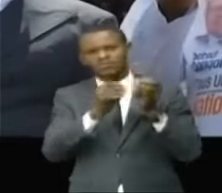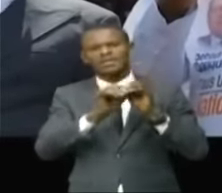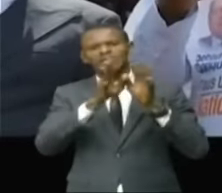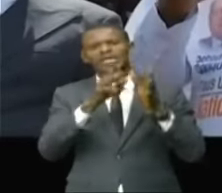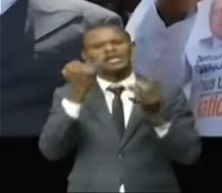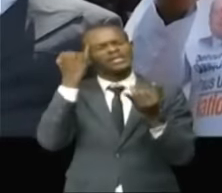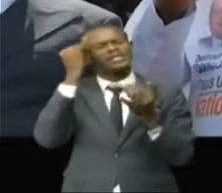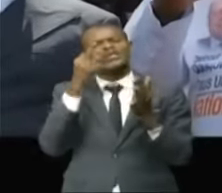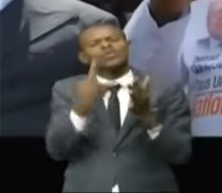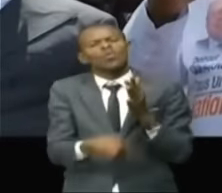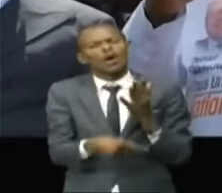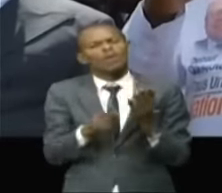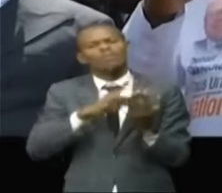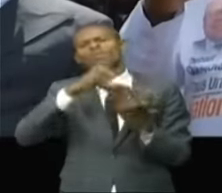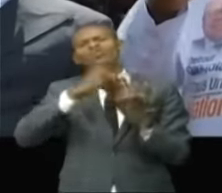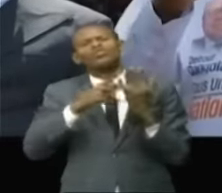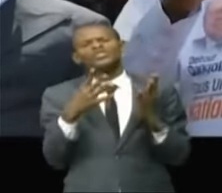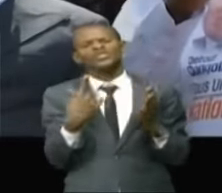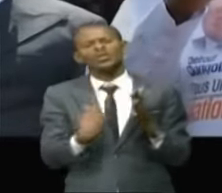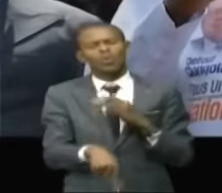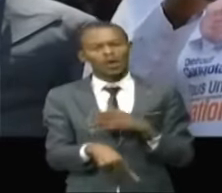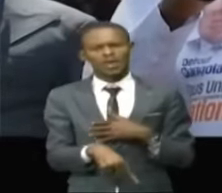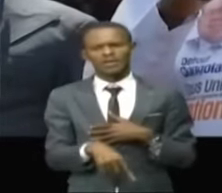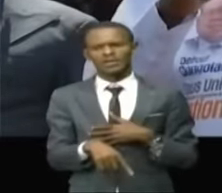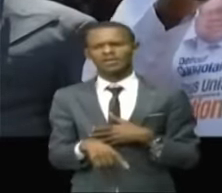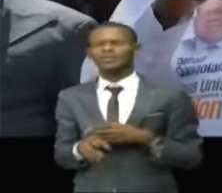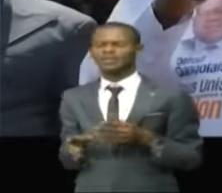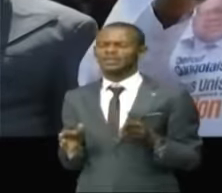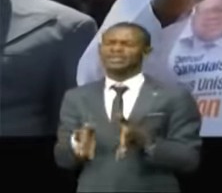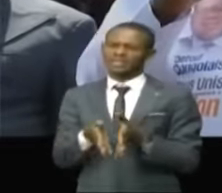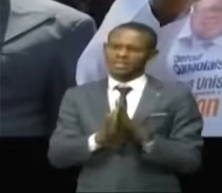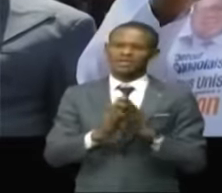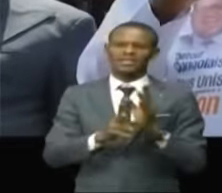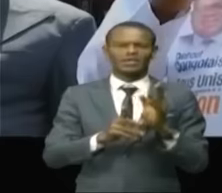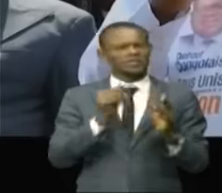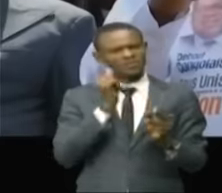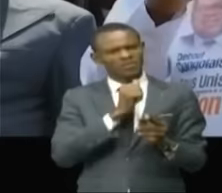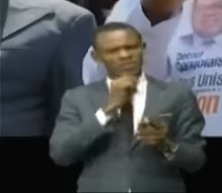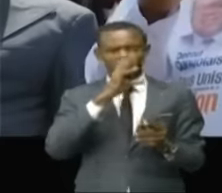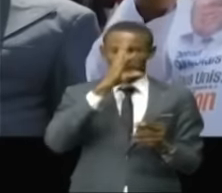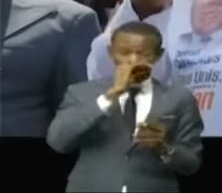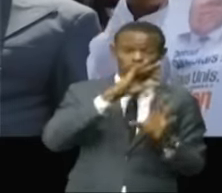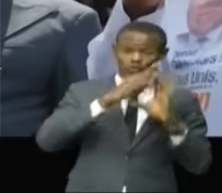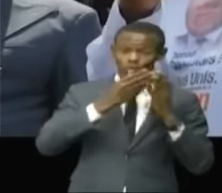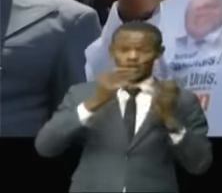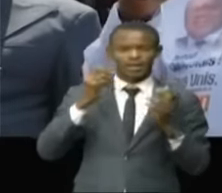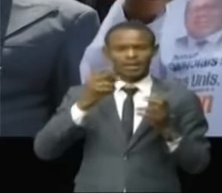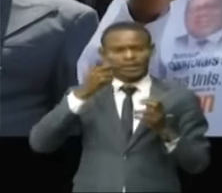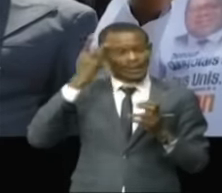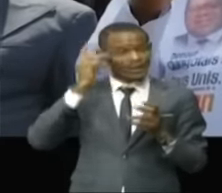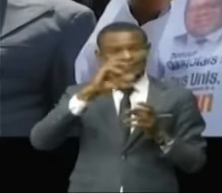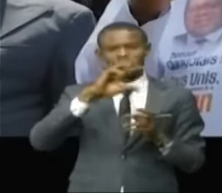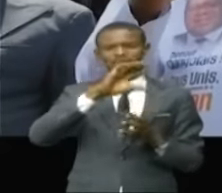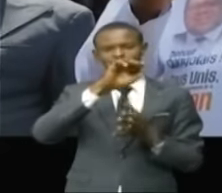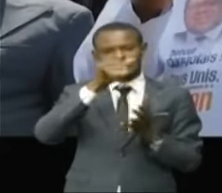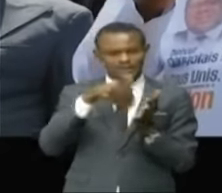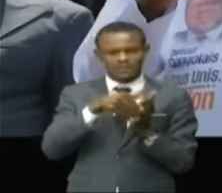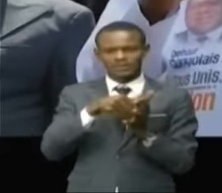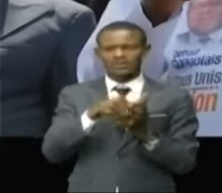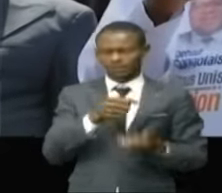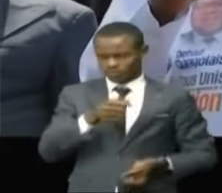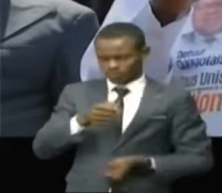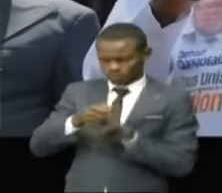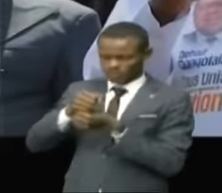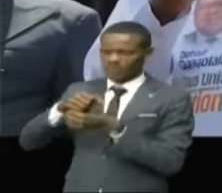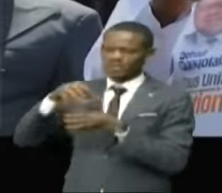fils et filles du Grand Kasaï de s'approprier ce processus électoral et se rendre massivement aux urnes le 20 décembre prochain pour donner